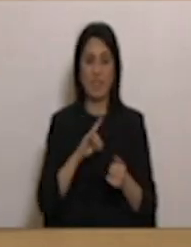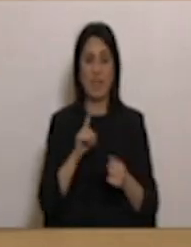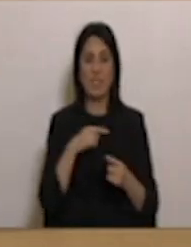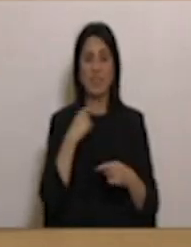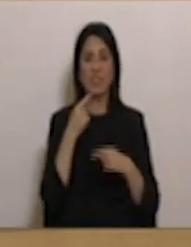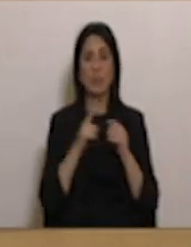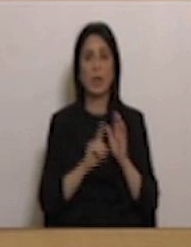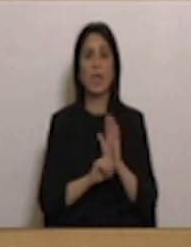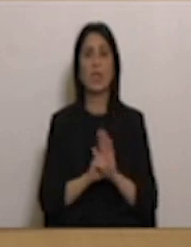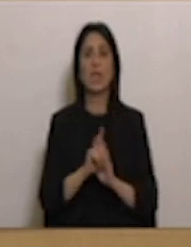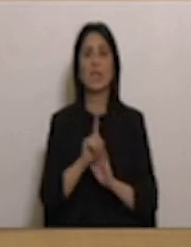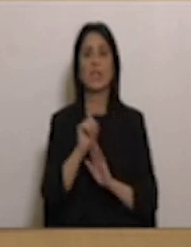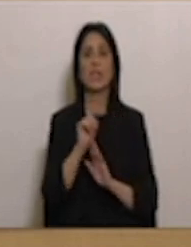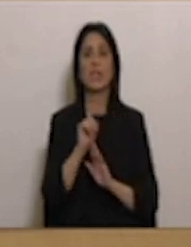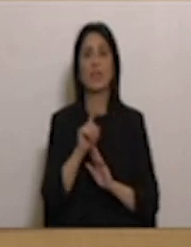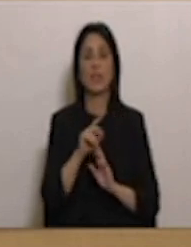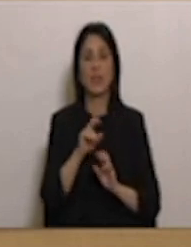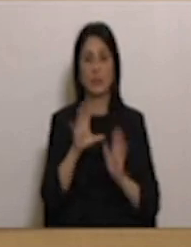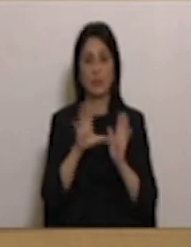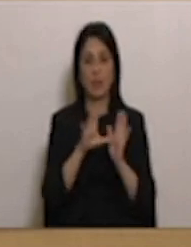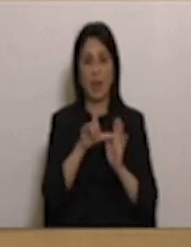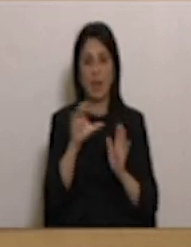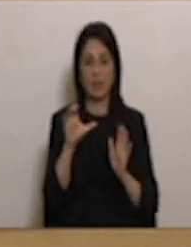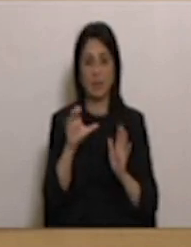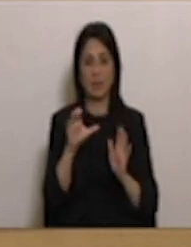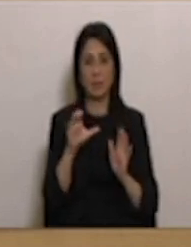საუბრობთ, დაწყებული ნამახვან ჰესით.